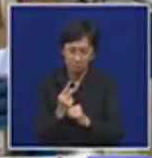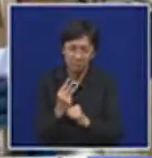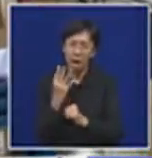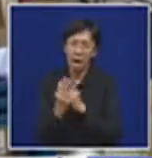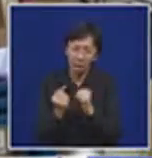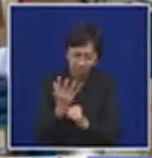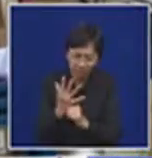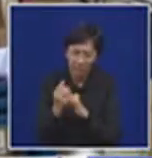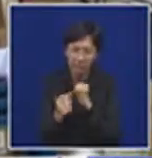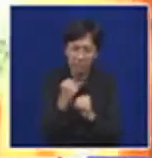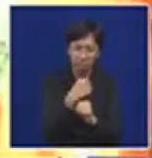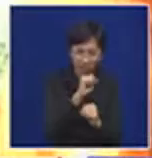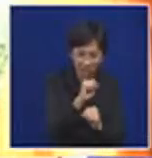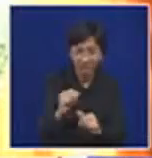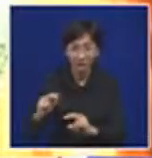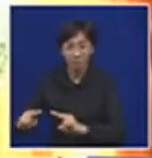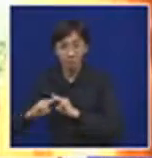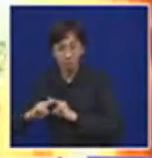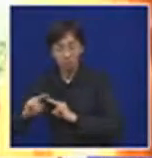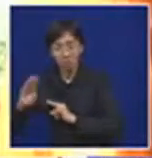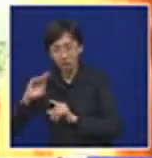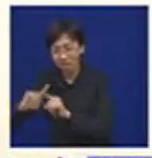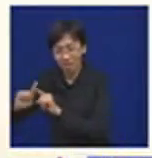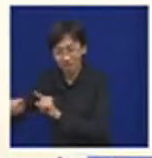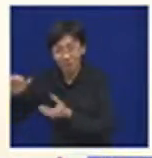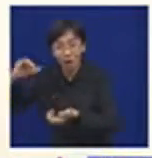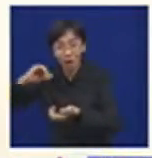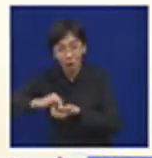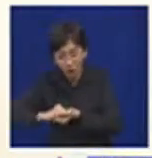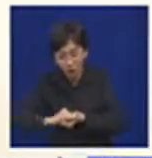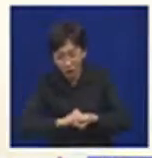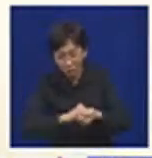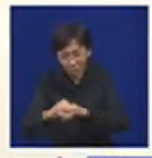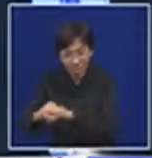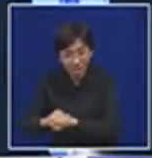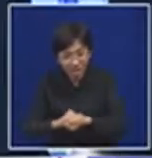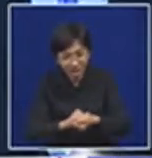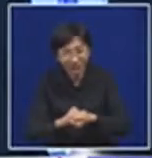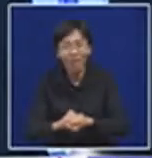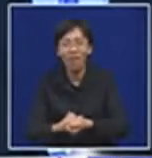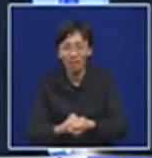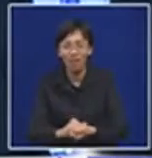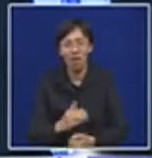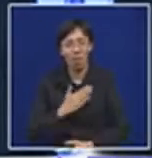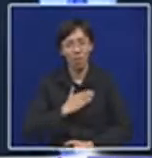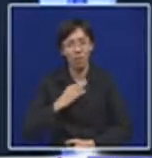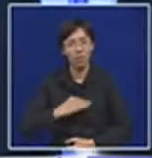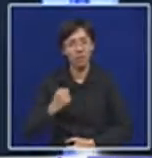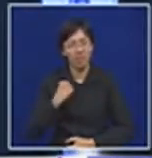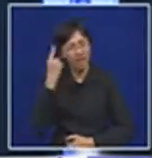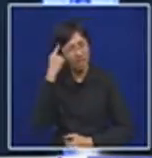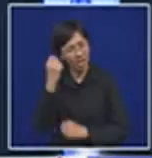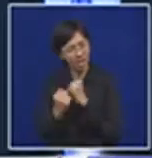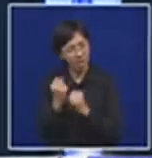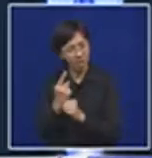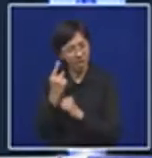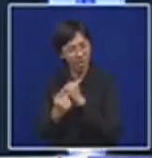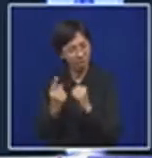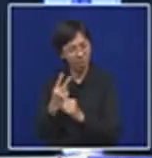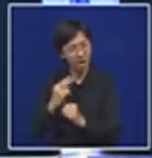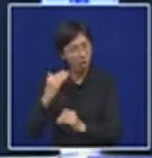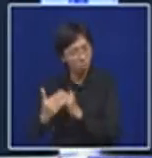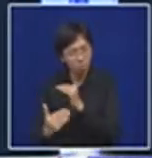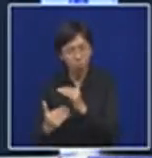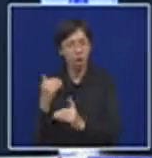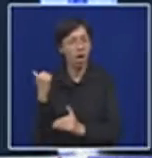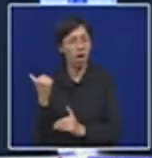10ปีละแต่ว่าพอได้มาเข้าร่วมโครงการประชารัฐโครงการนี้ผมก็มั่นใจว่าภายในปี2ปีก็จะเห็นหน้าเห็นหลัง